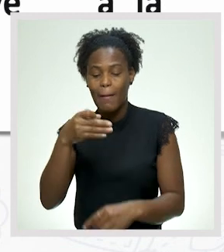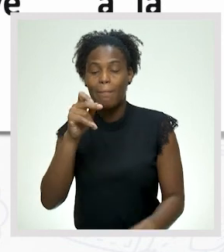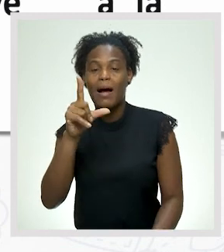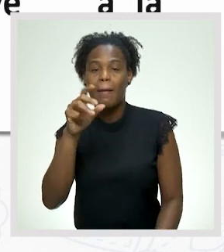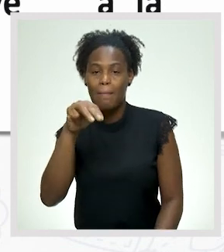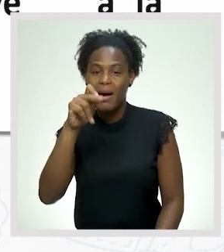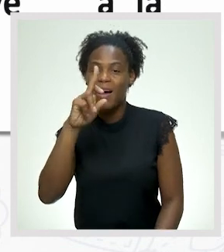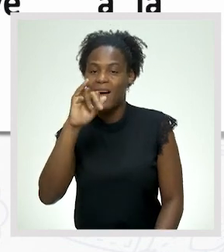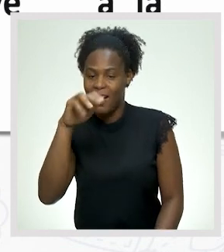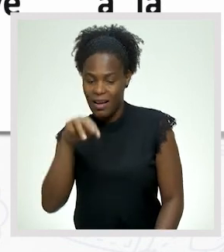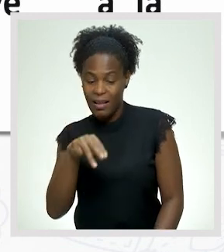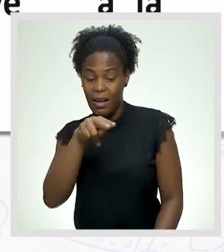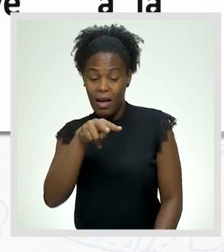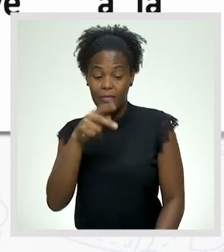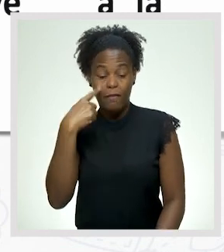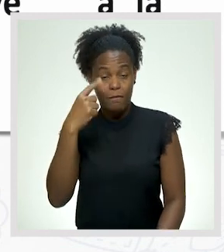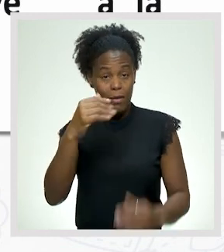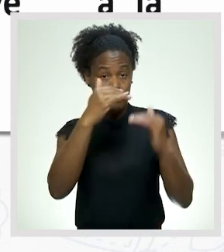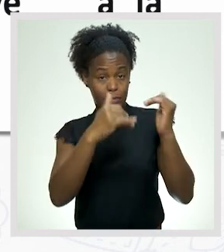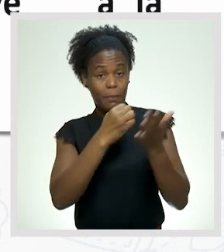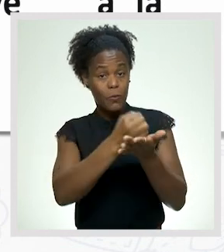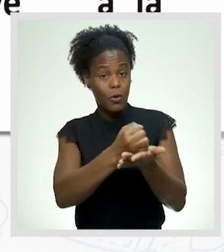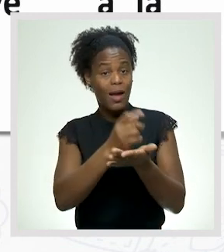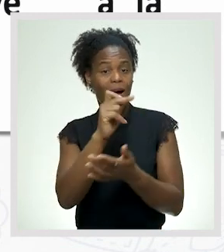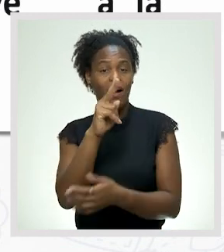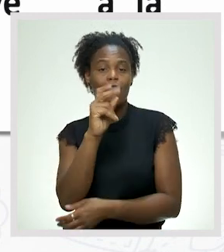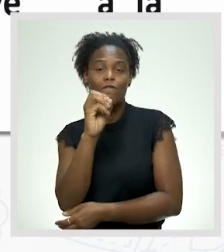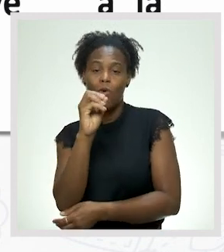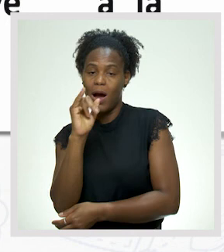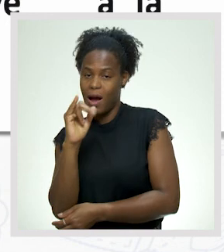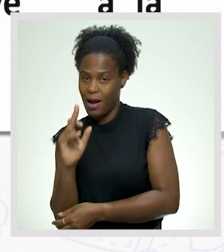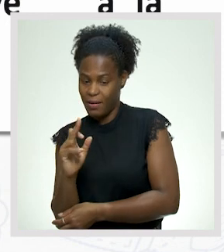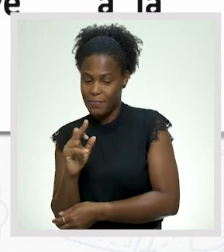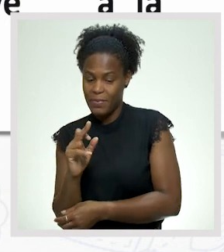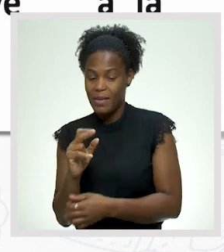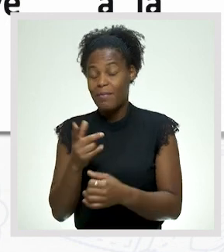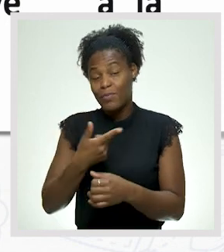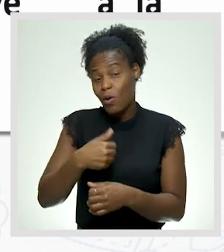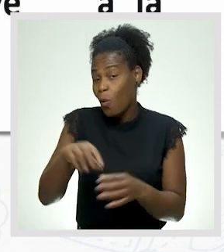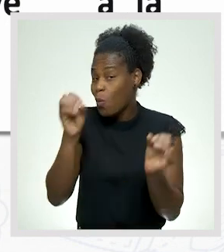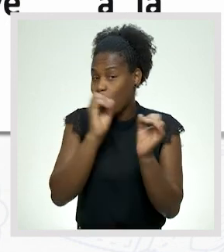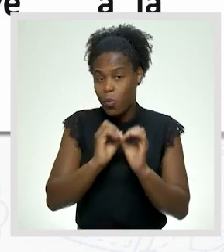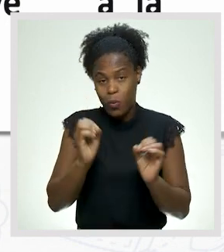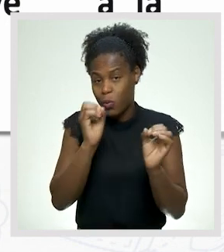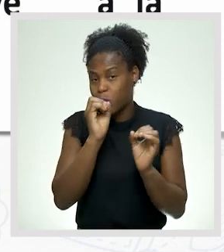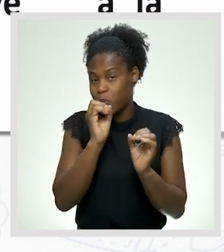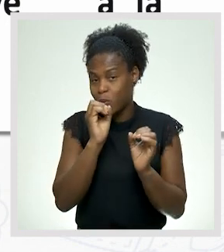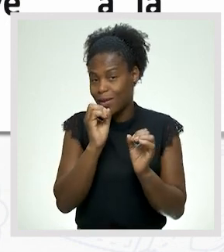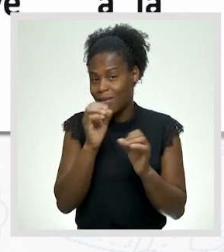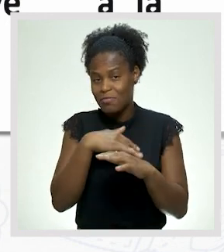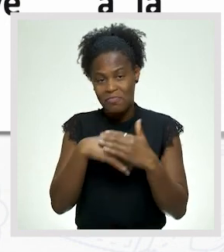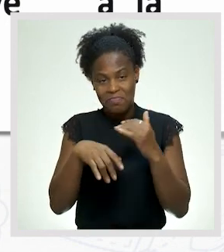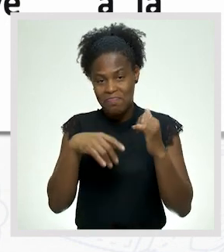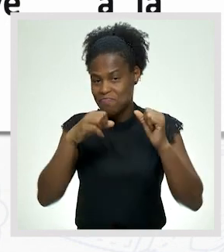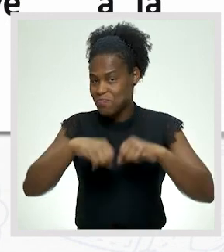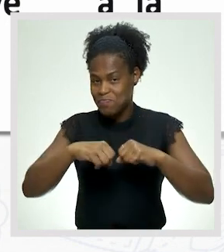la conjugaison avec auxiliaire avoir. Donc, on n'a pas et on ne va pas faire